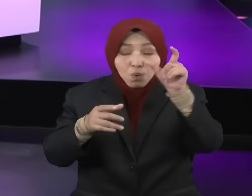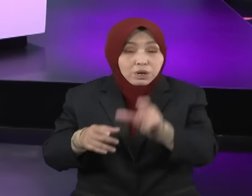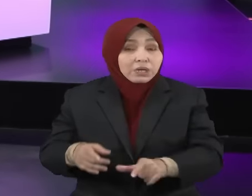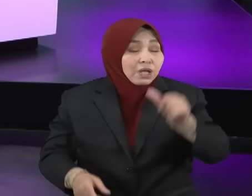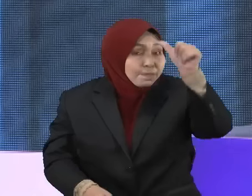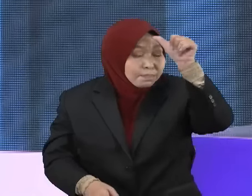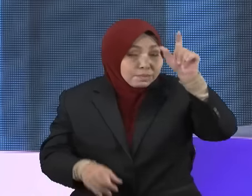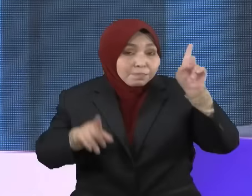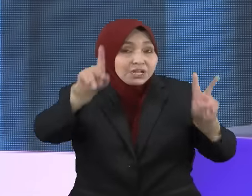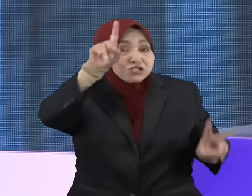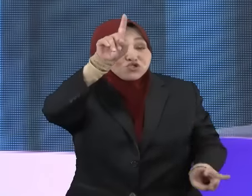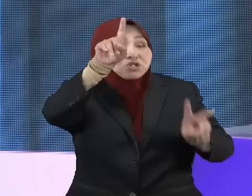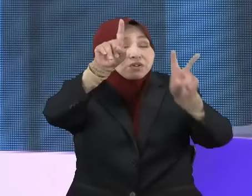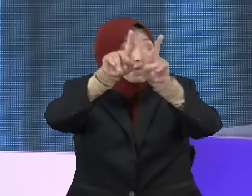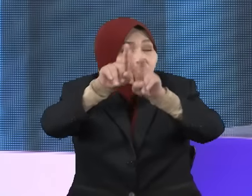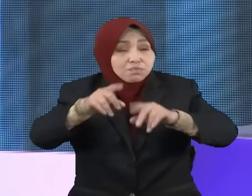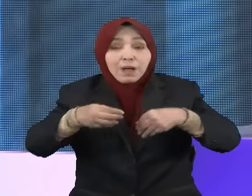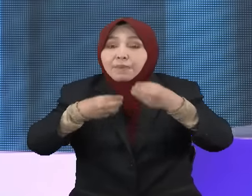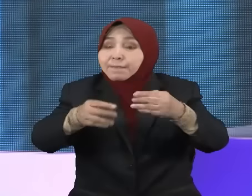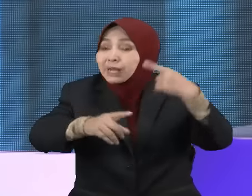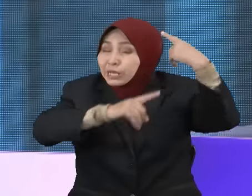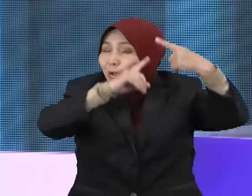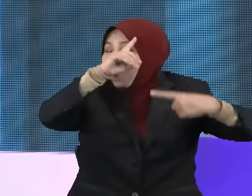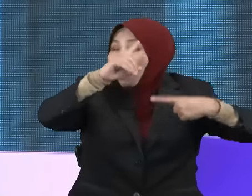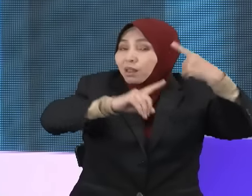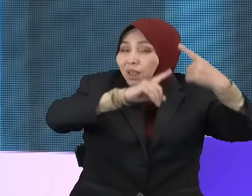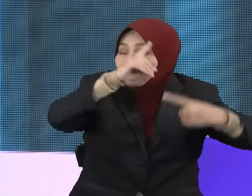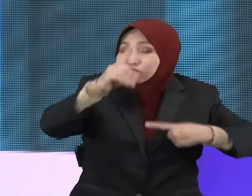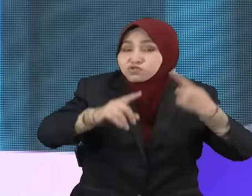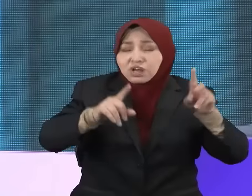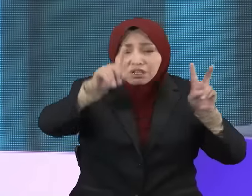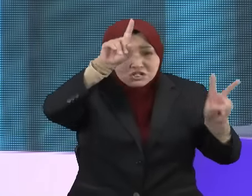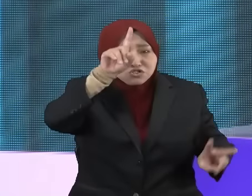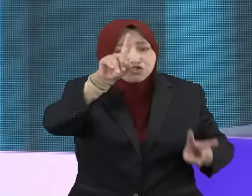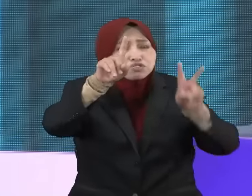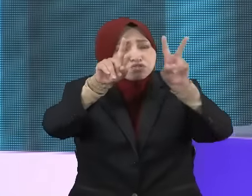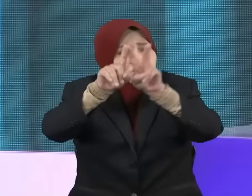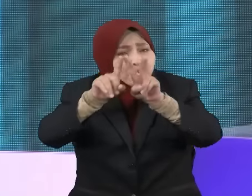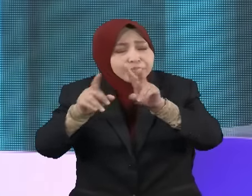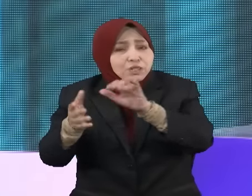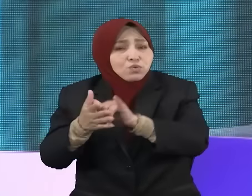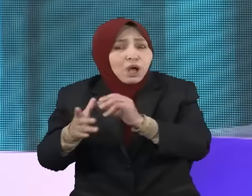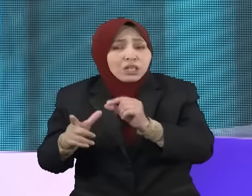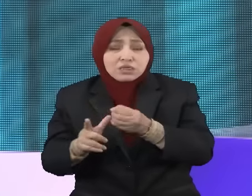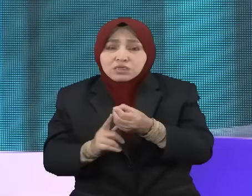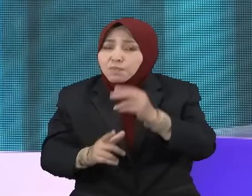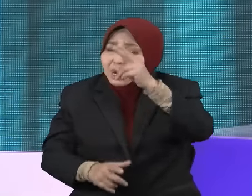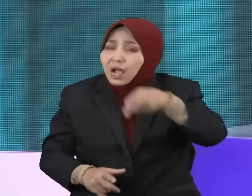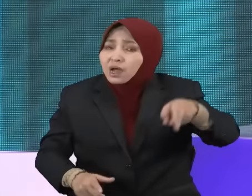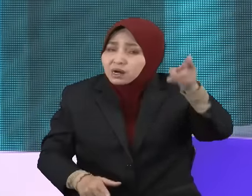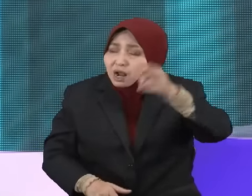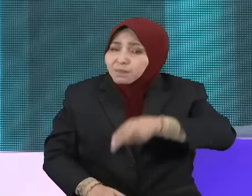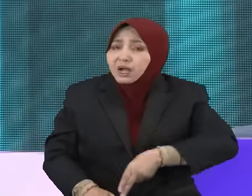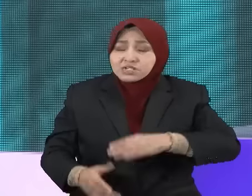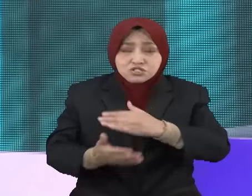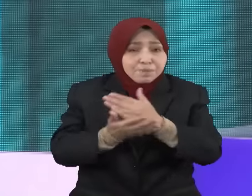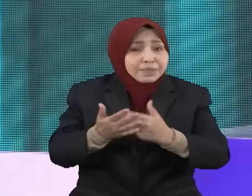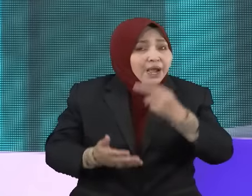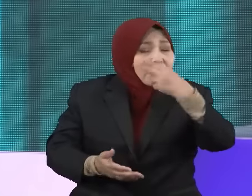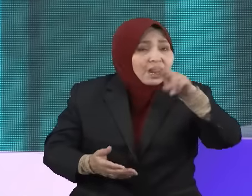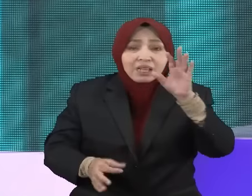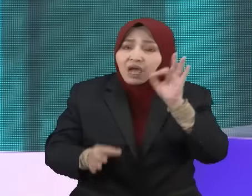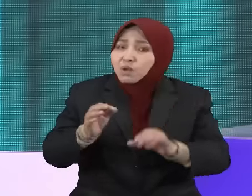Allah Subhanahu Wa Taala memberi alasan atas syiriknya mereka itu ataupun mengharamkan sesuatu yang halal, mereka menyatakan bahawa